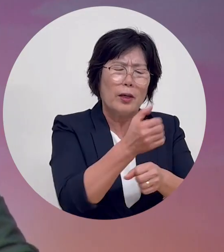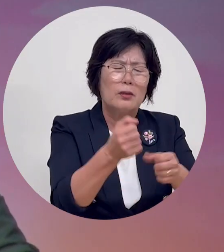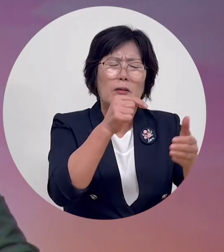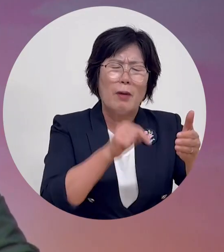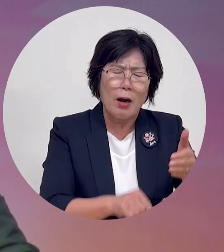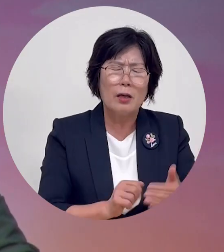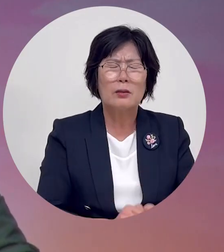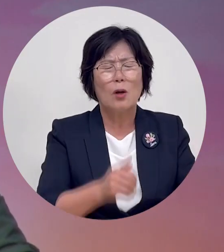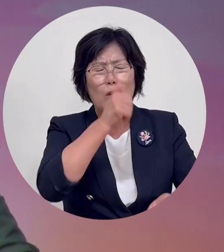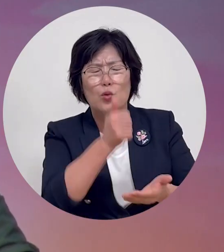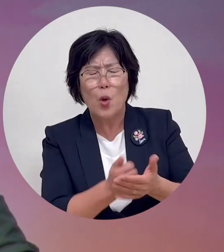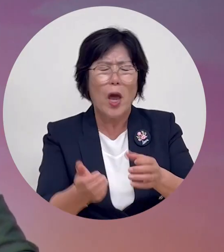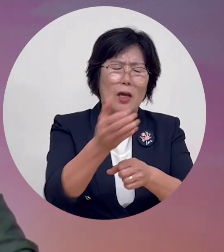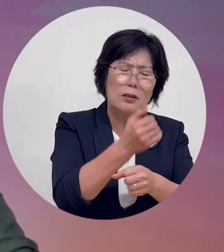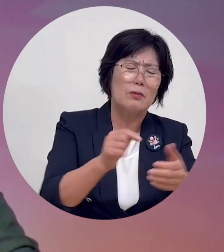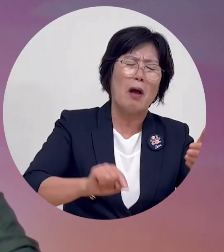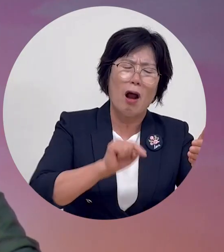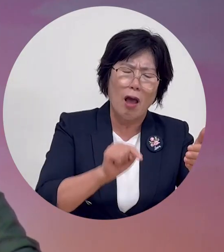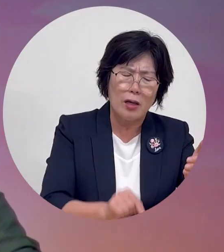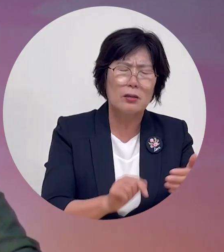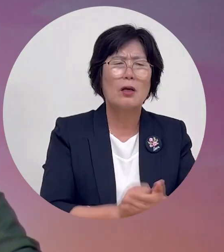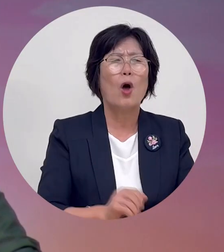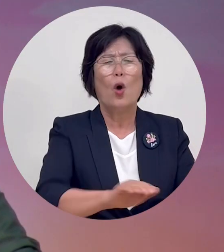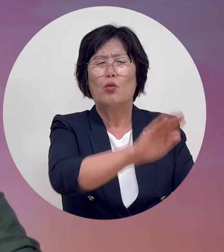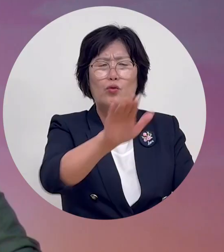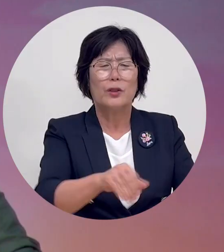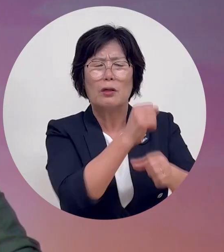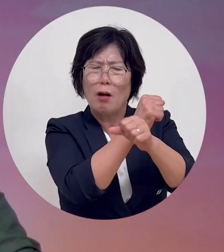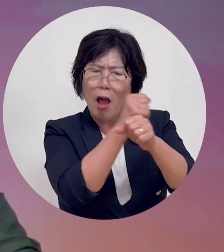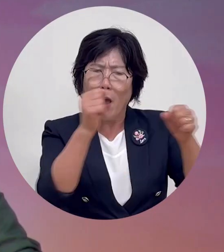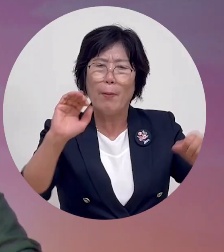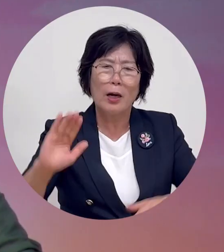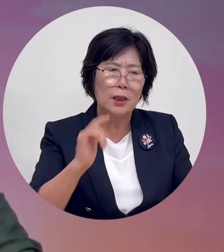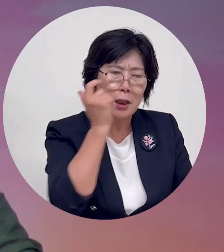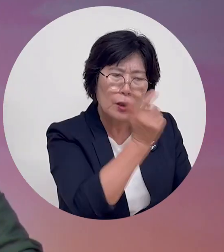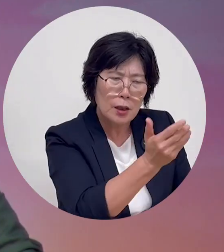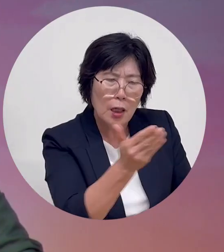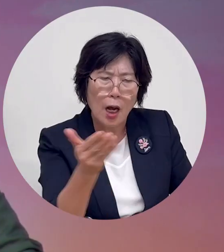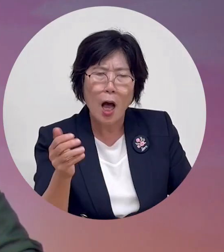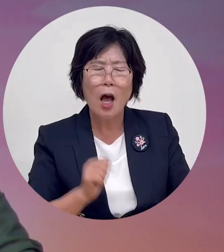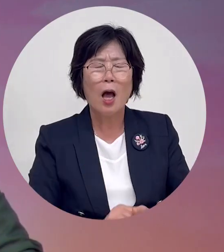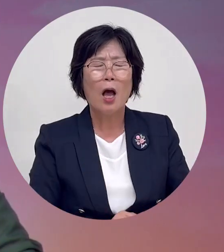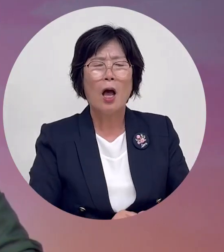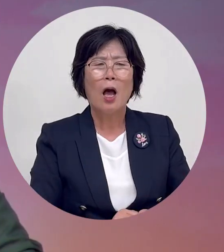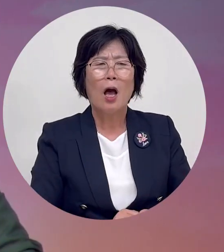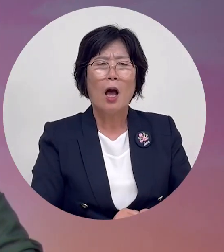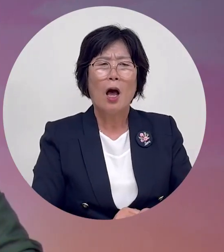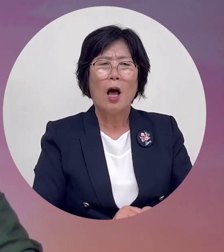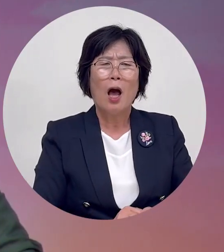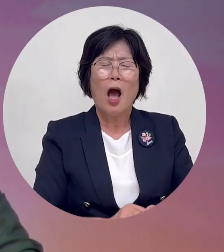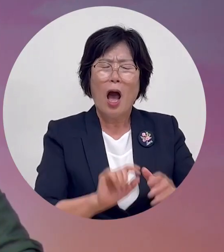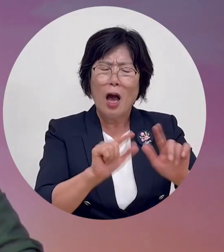죄의 짐에서 우리를 해방시키셨을까요? 해방을 안 시키셨을까요?